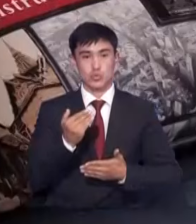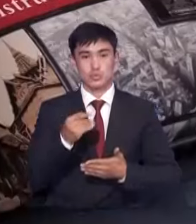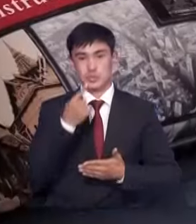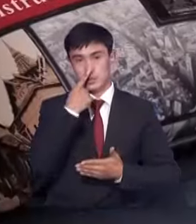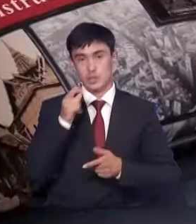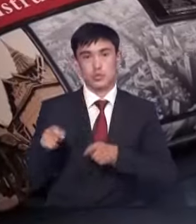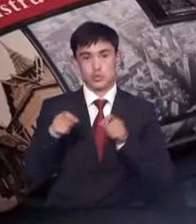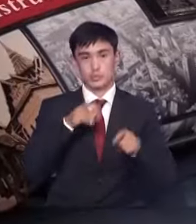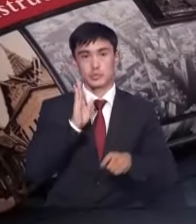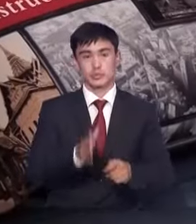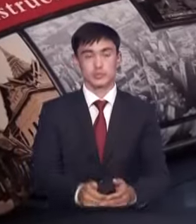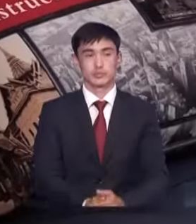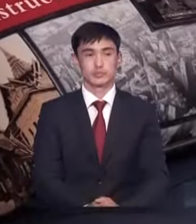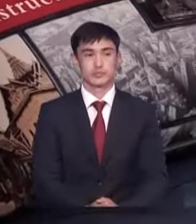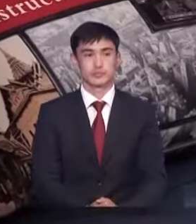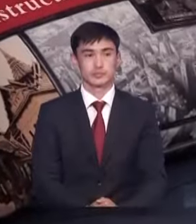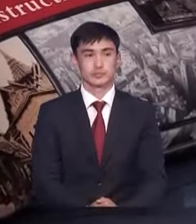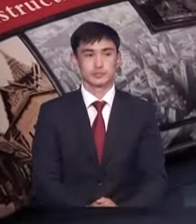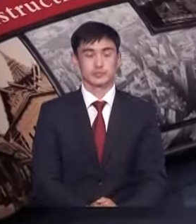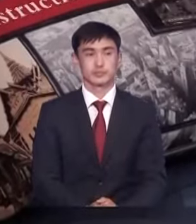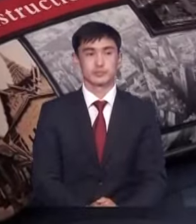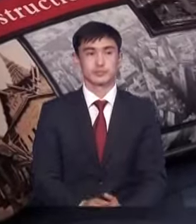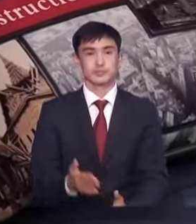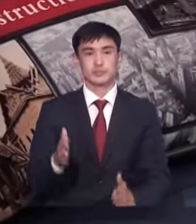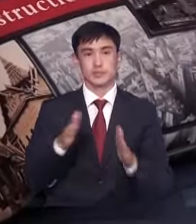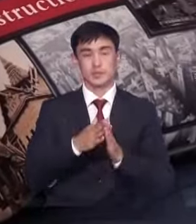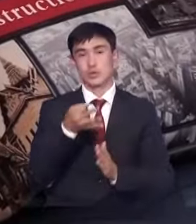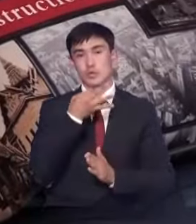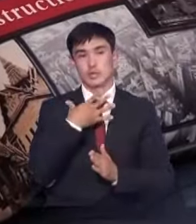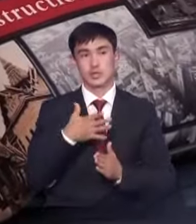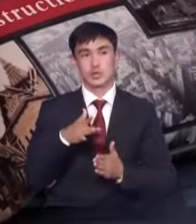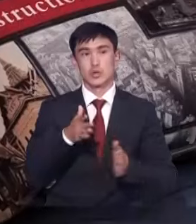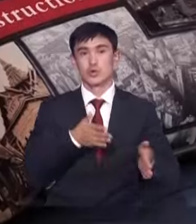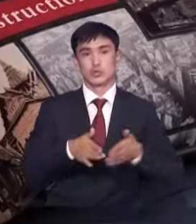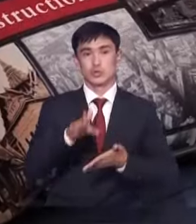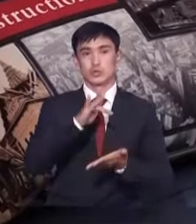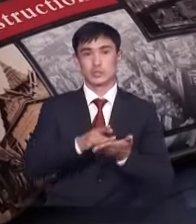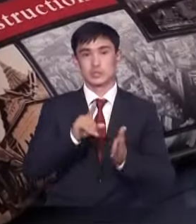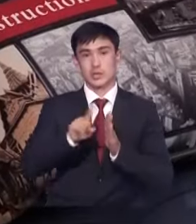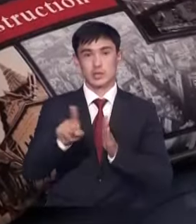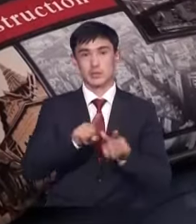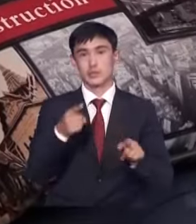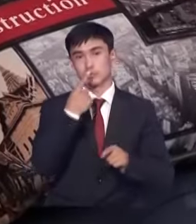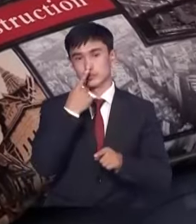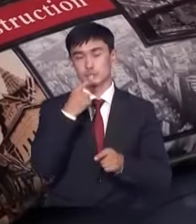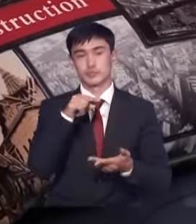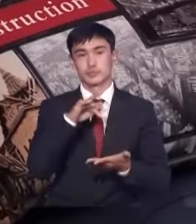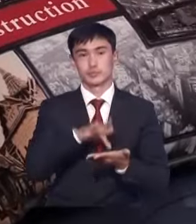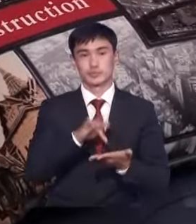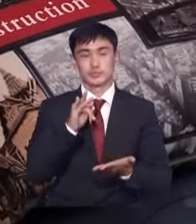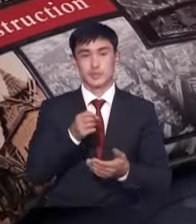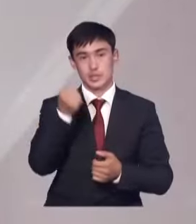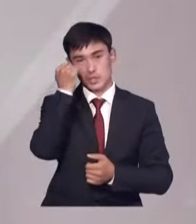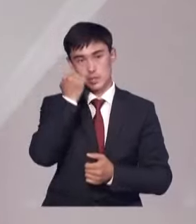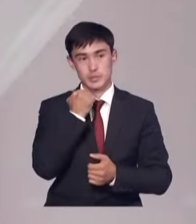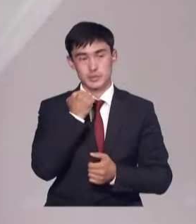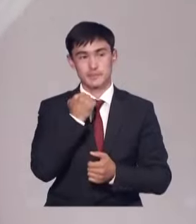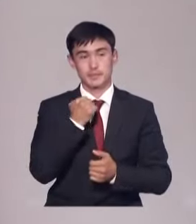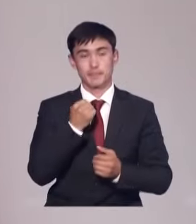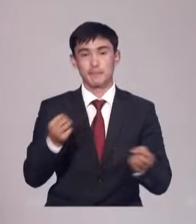келуді көздеп отыр. Қаттынады. Тура жолдың ортасы екен, арыда беріде төрт жолдың ортасы. Рахмет.